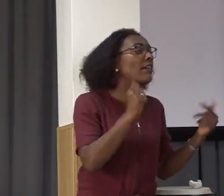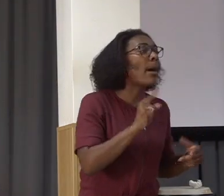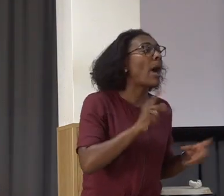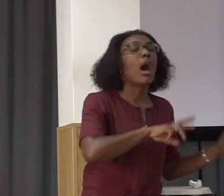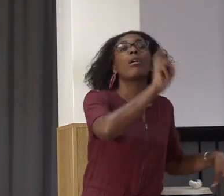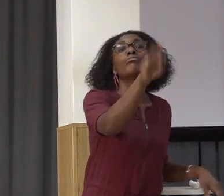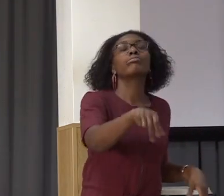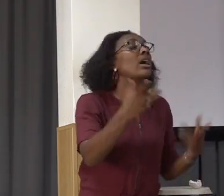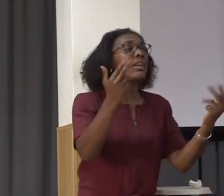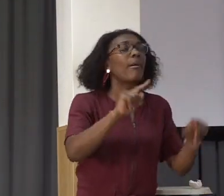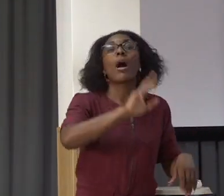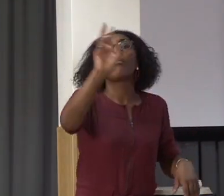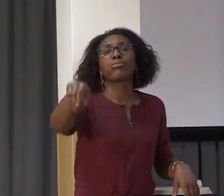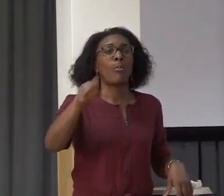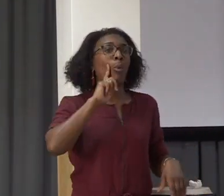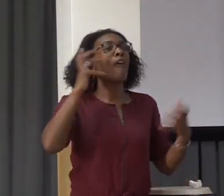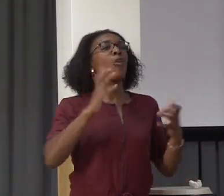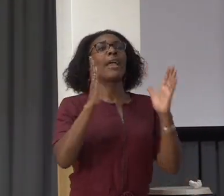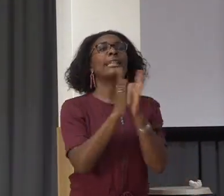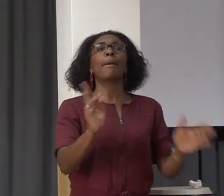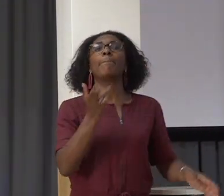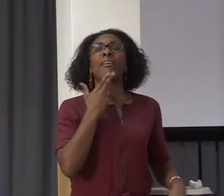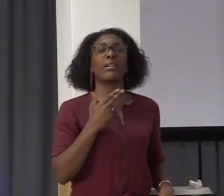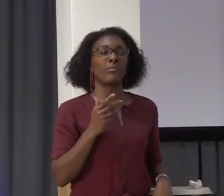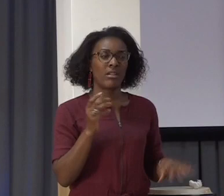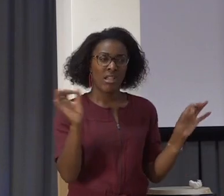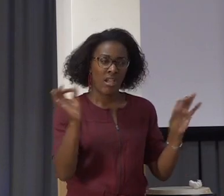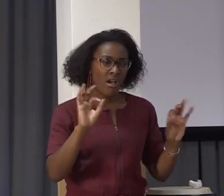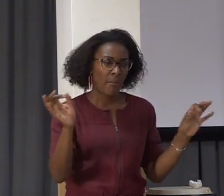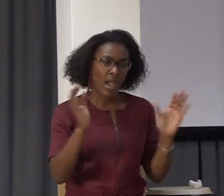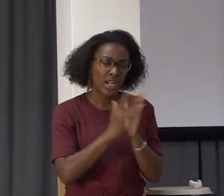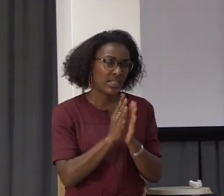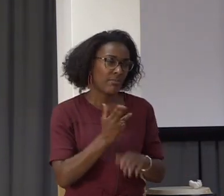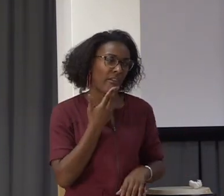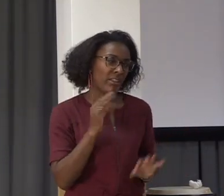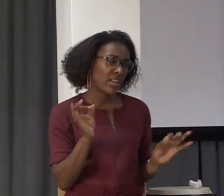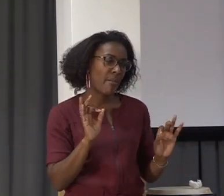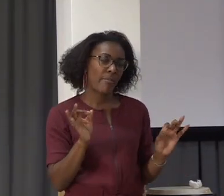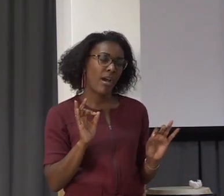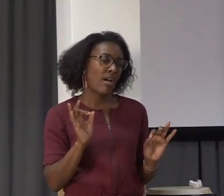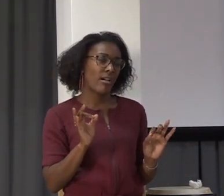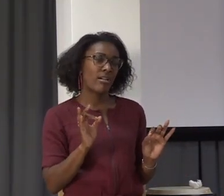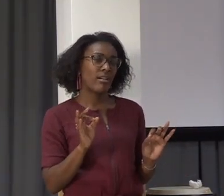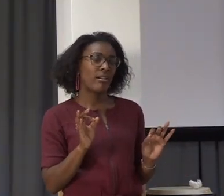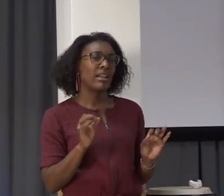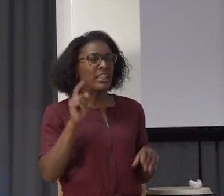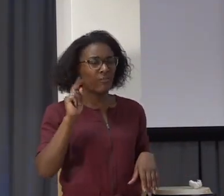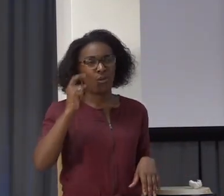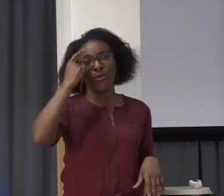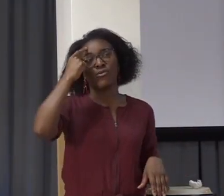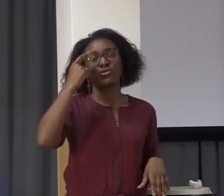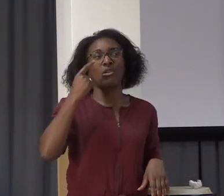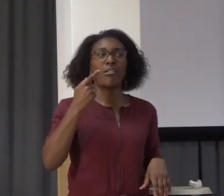l'église parfaite? Mais ce n'est pas comme ça que ça se passe. Et puis, il faut se rendre compte que c'est